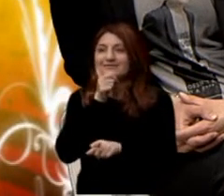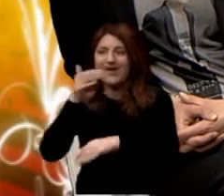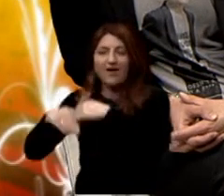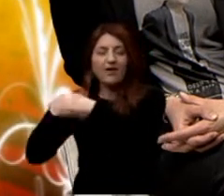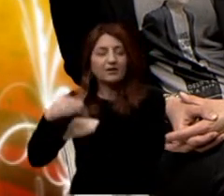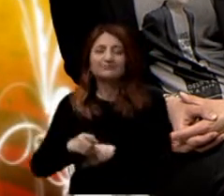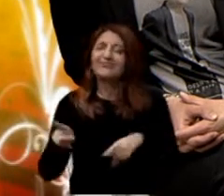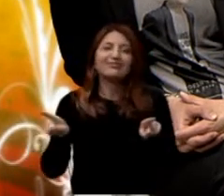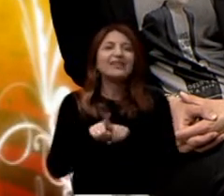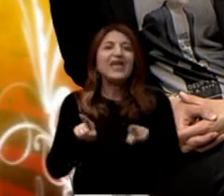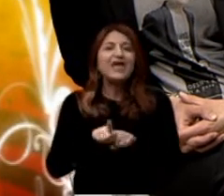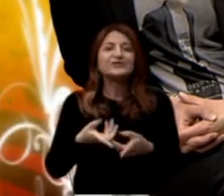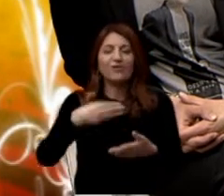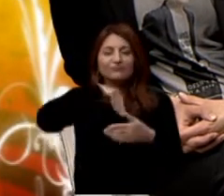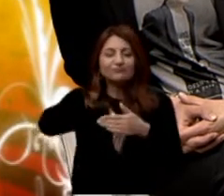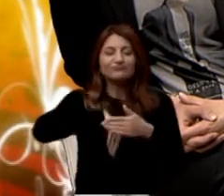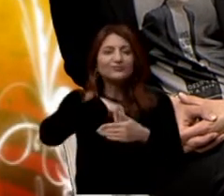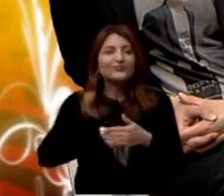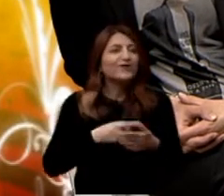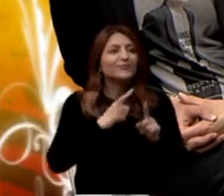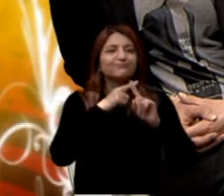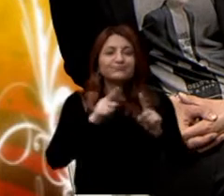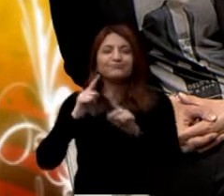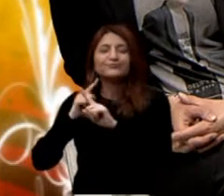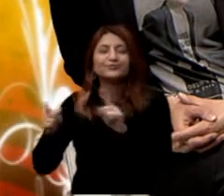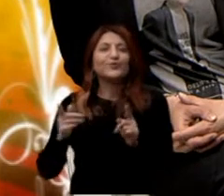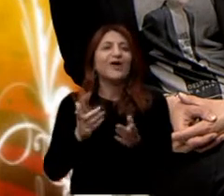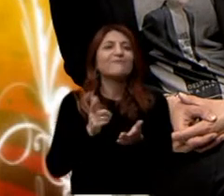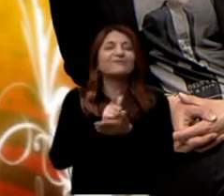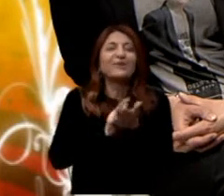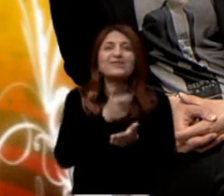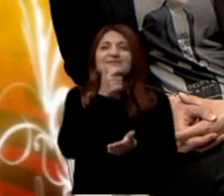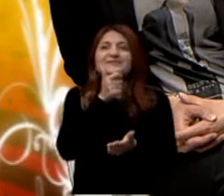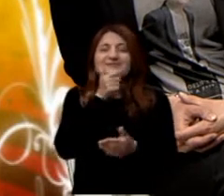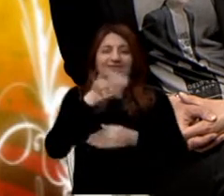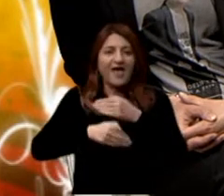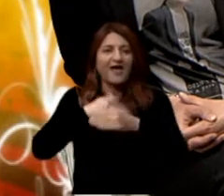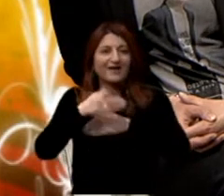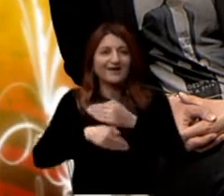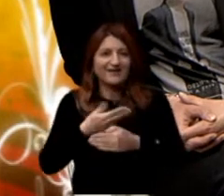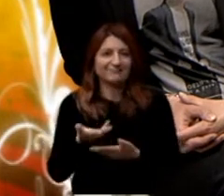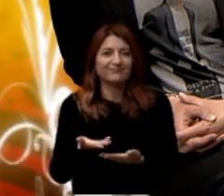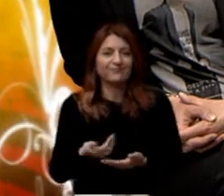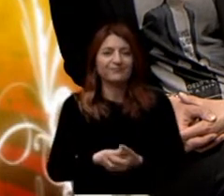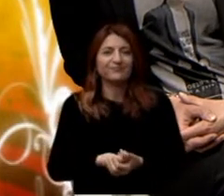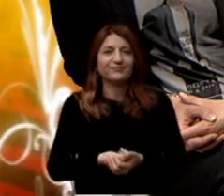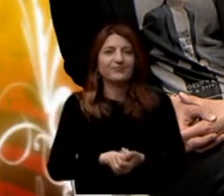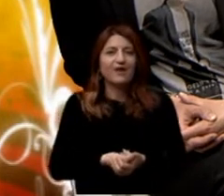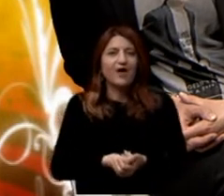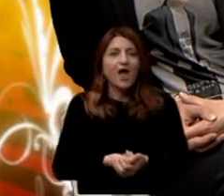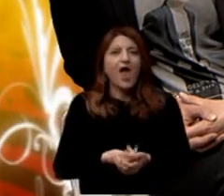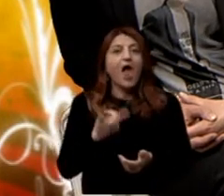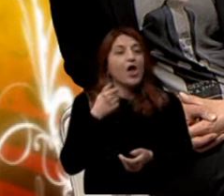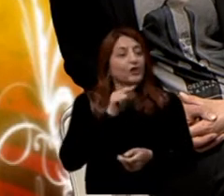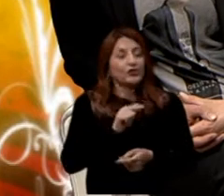samog organizma svaka stanica drugačije stari, jel, tijekom starenja, sasvim se